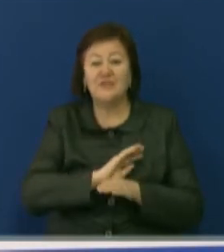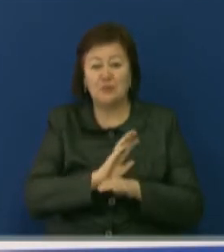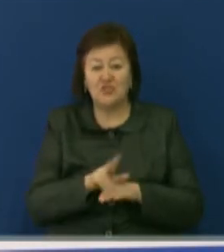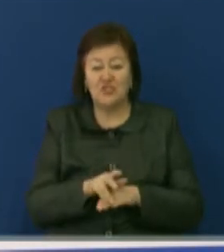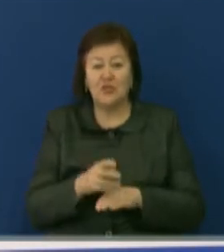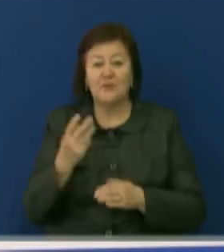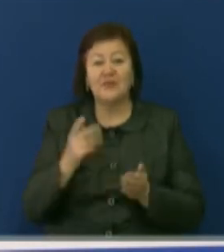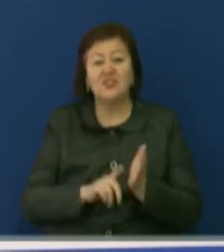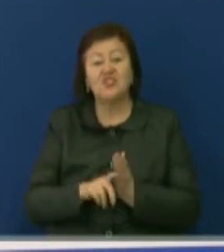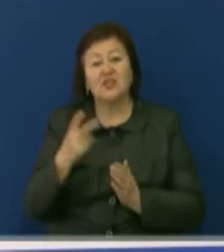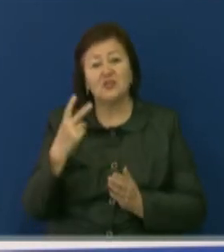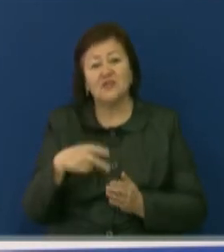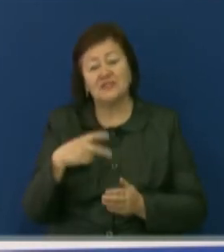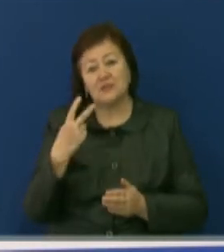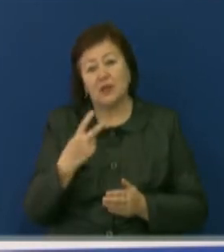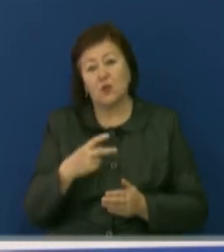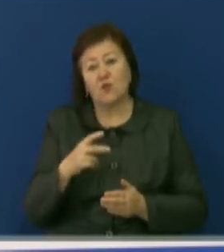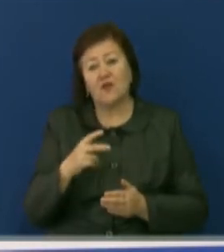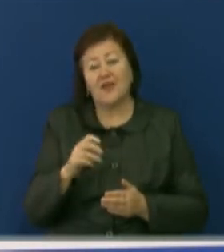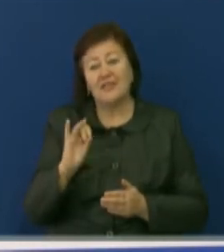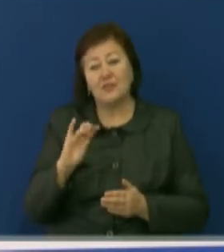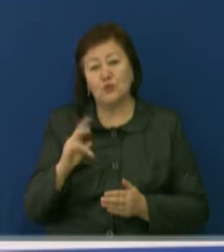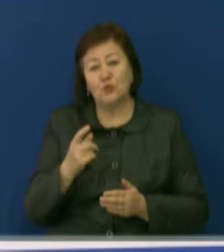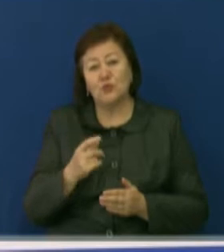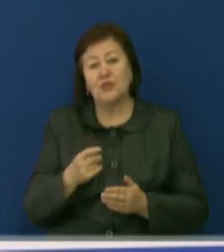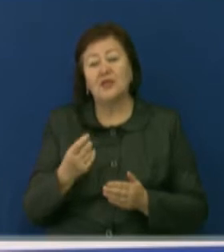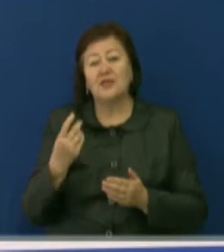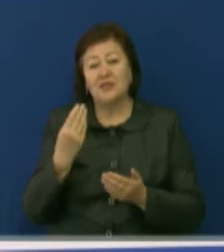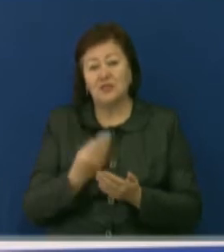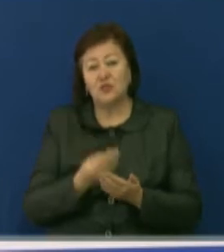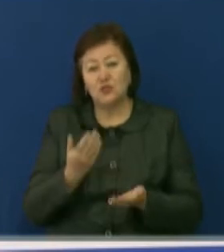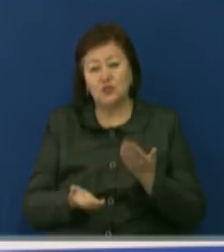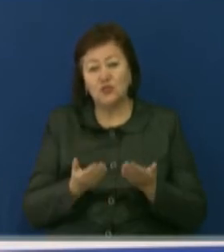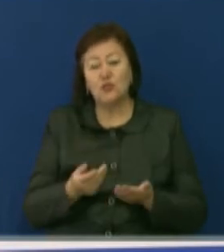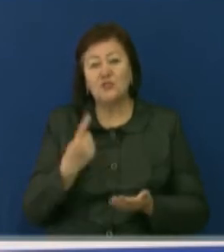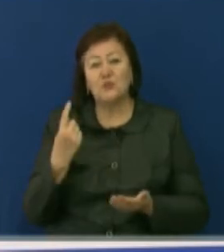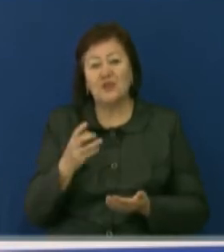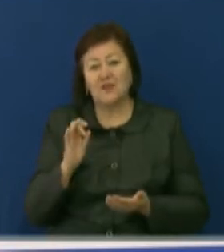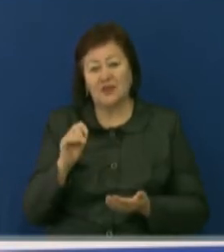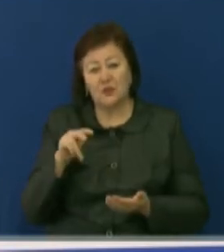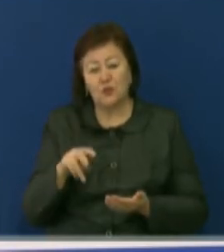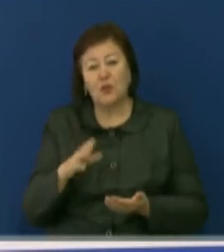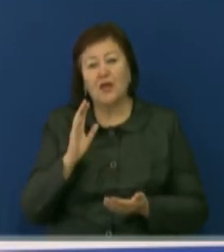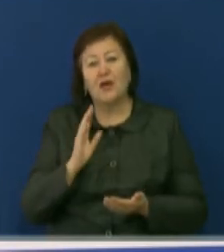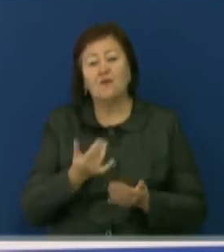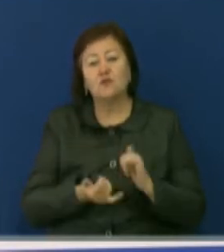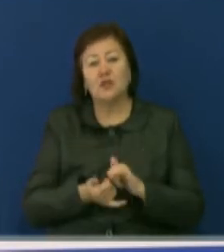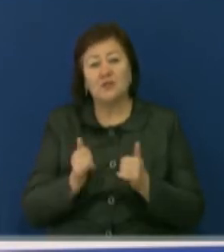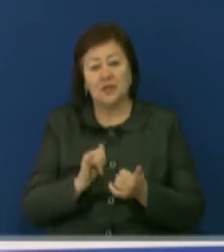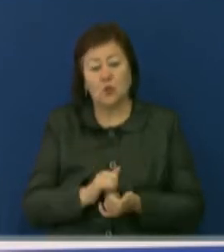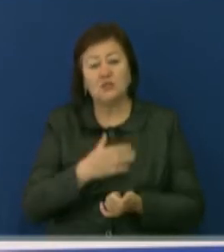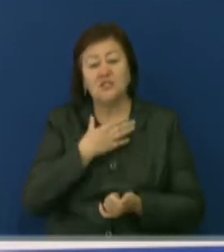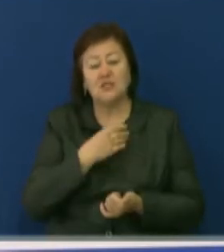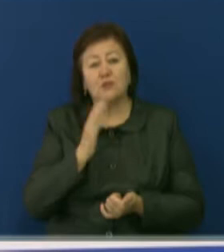21 маусымнан бастап Өскемен қаласының және 1 шілдеден бастап Семейдің теміржол вокзалдарында ашық қосымшасы іске қосылады